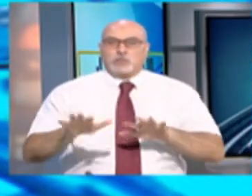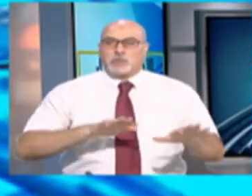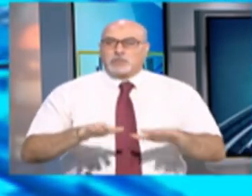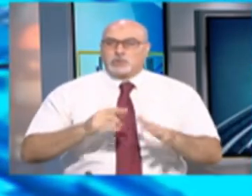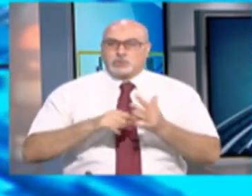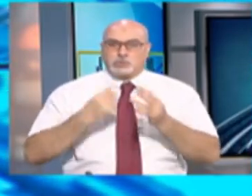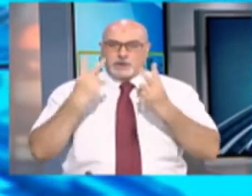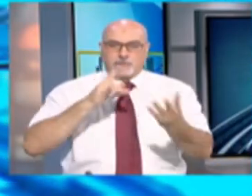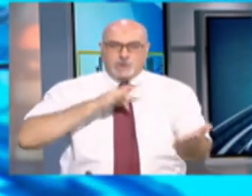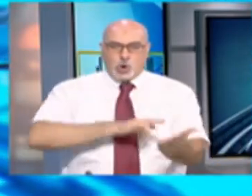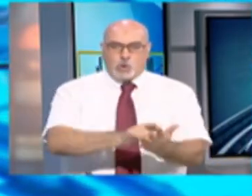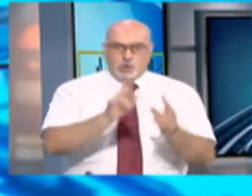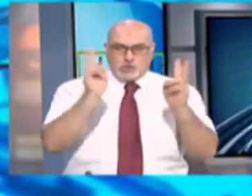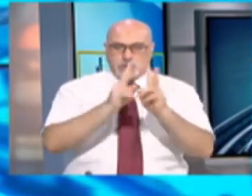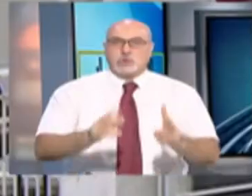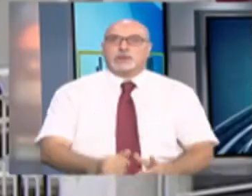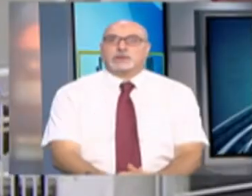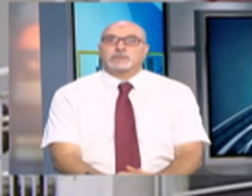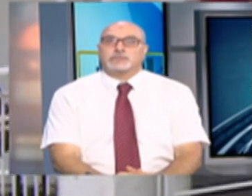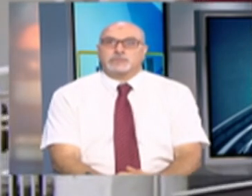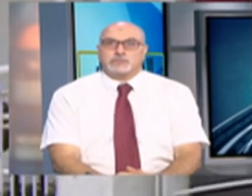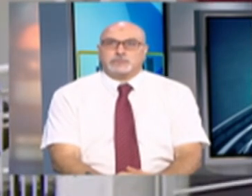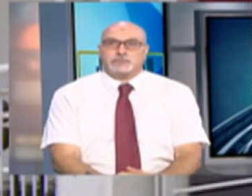إلى مطار وهران الدولي.